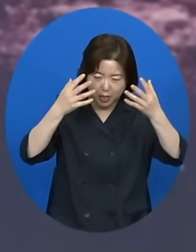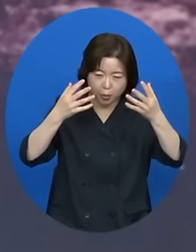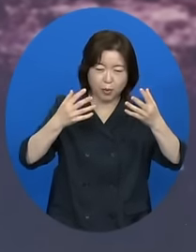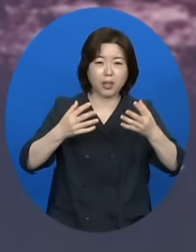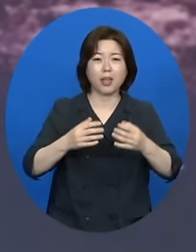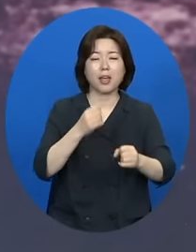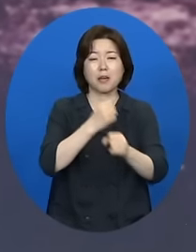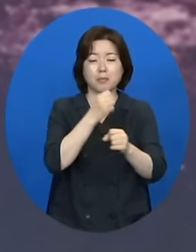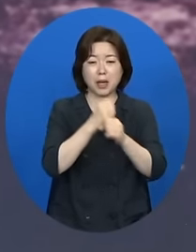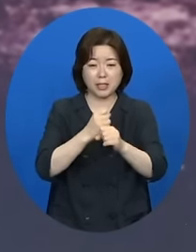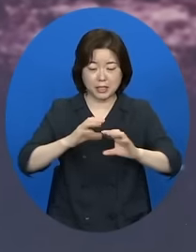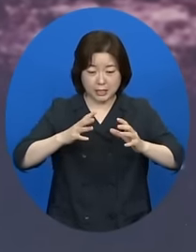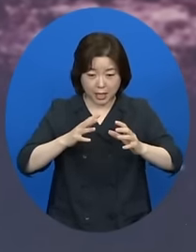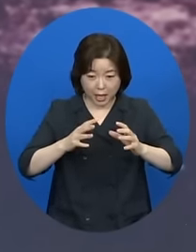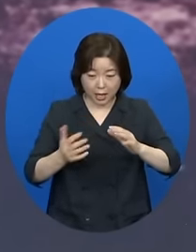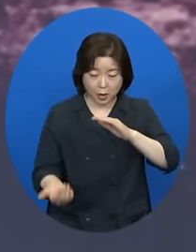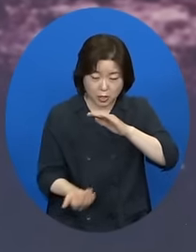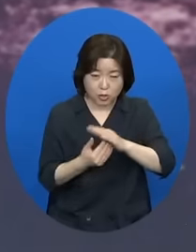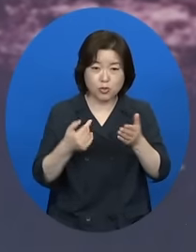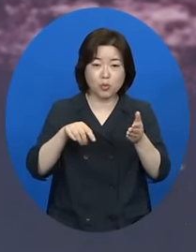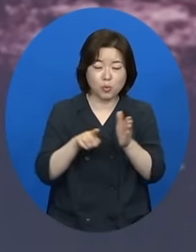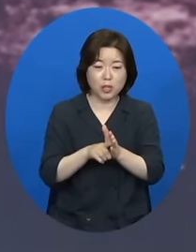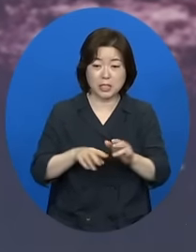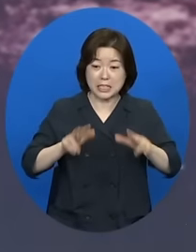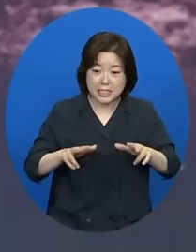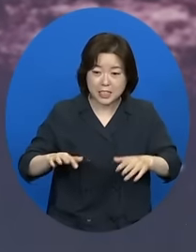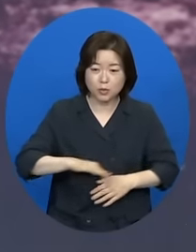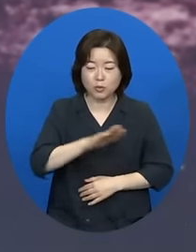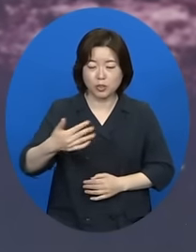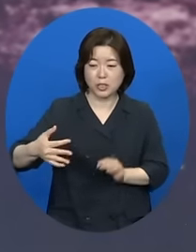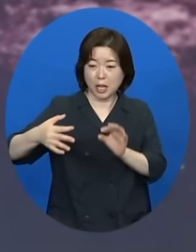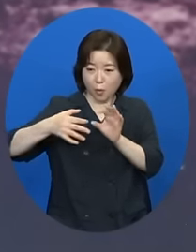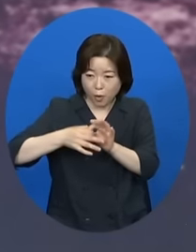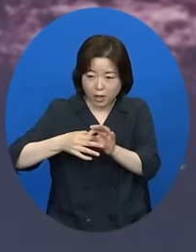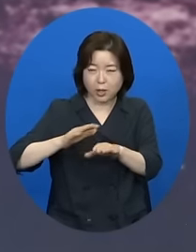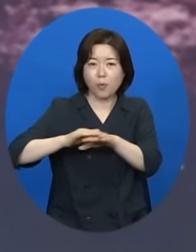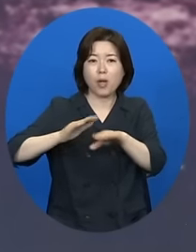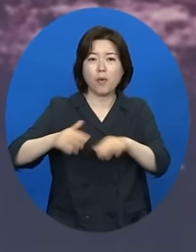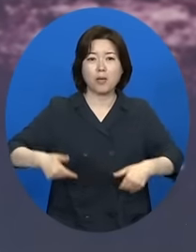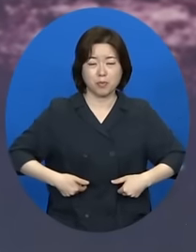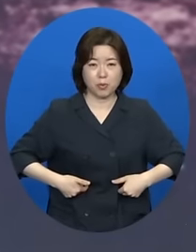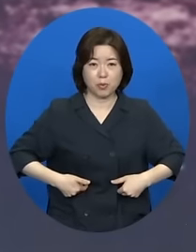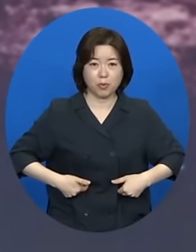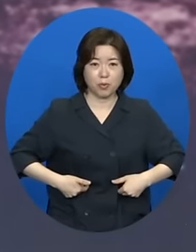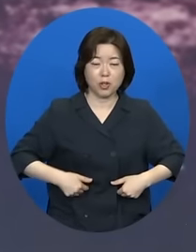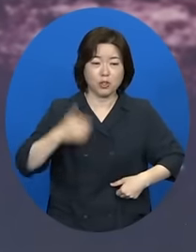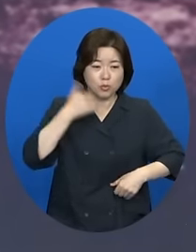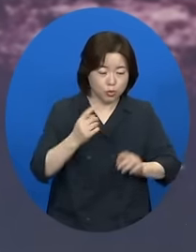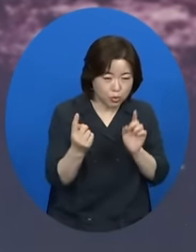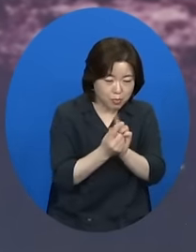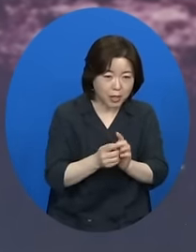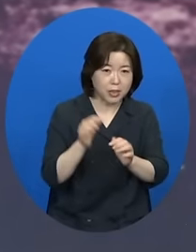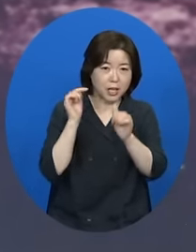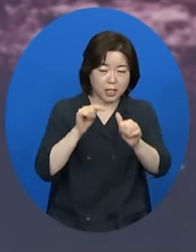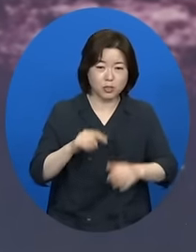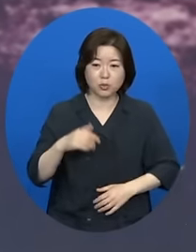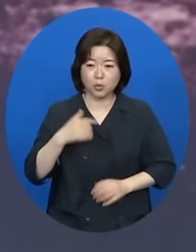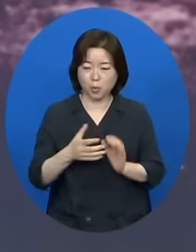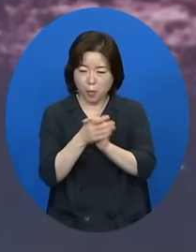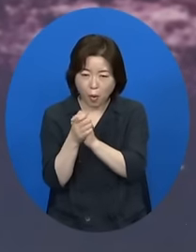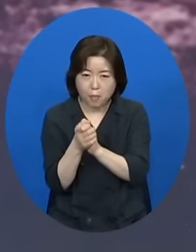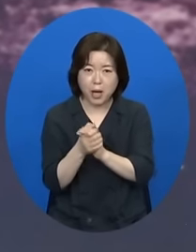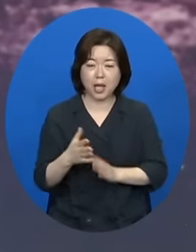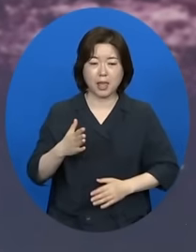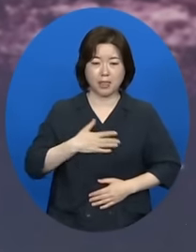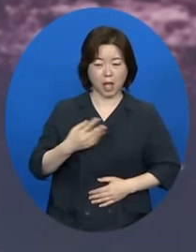관계는 회복이 되어야 돼. 그러므로 우리를 누군가로 만나게 하고 화해하게 하고 연합하게 하는 것은 단지 나와 그